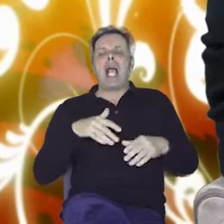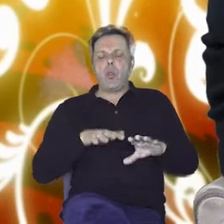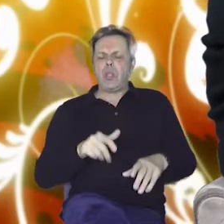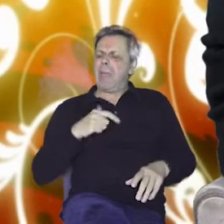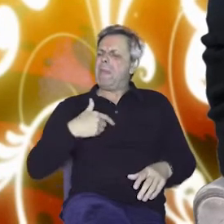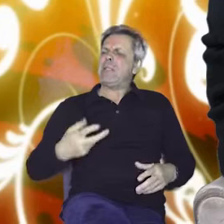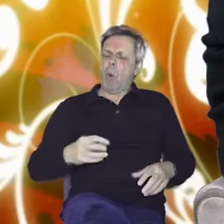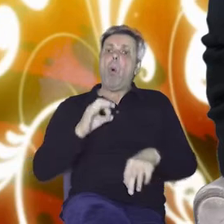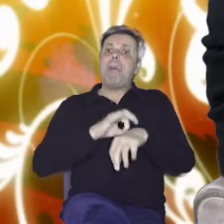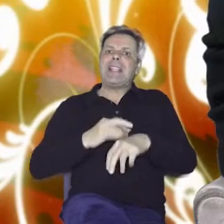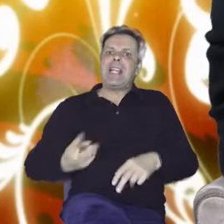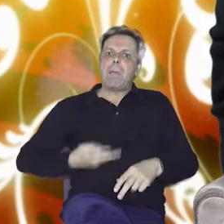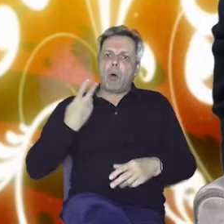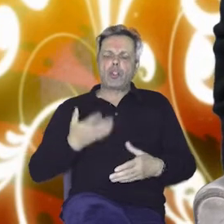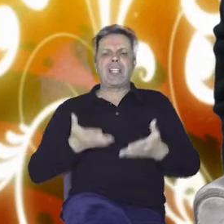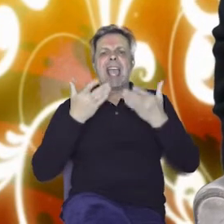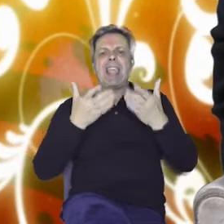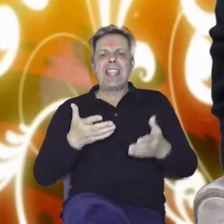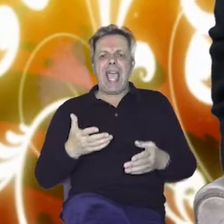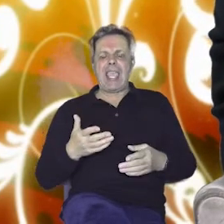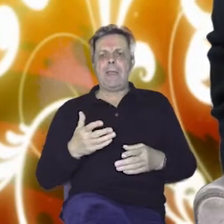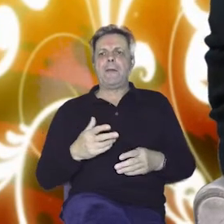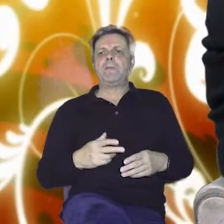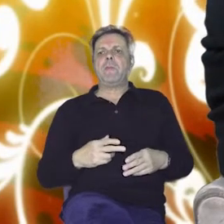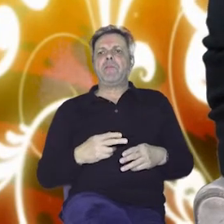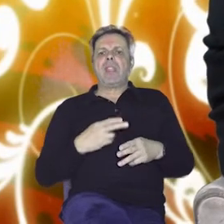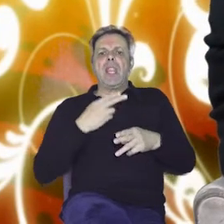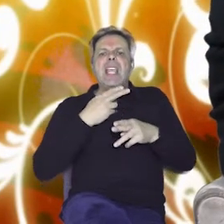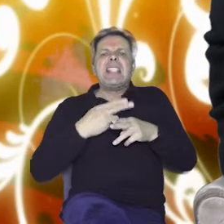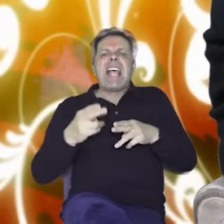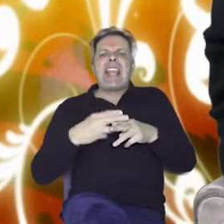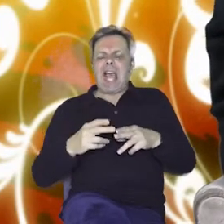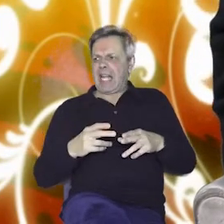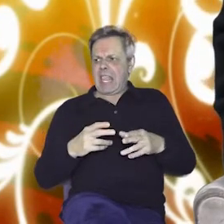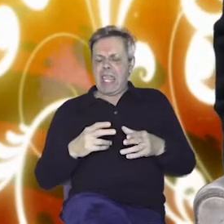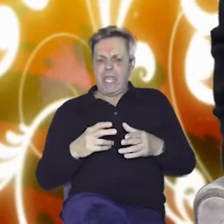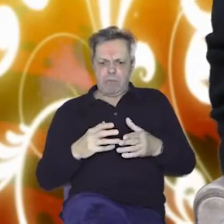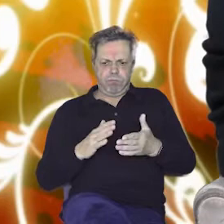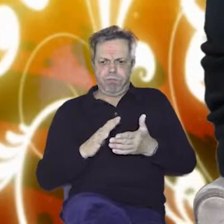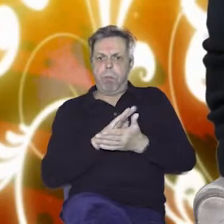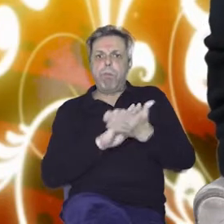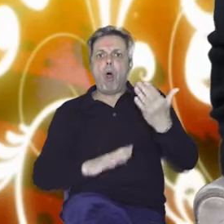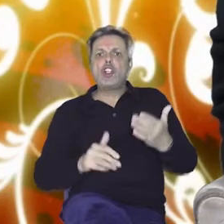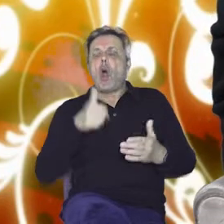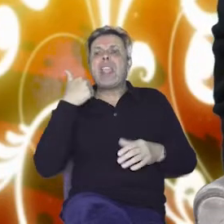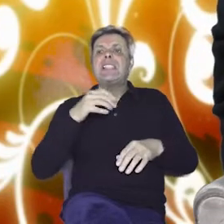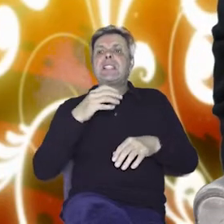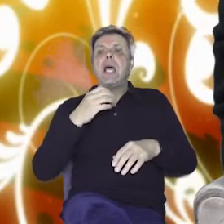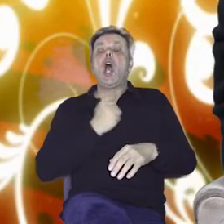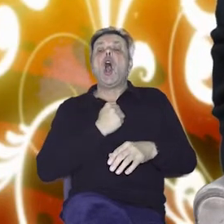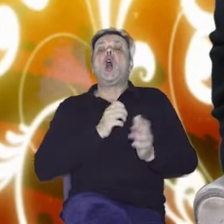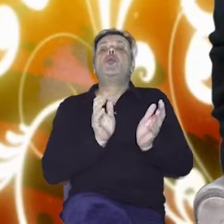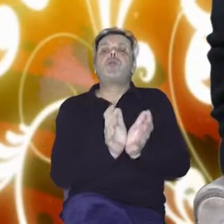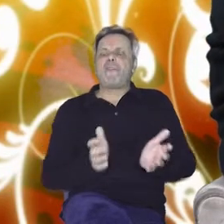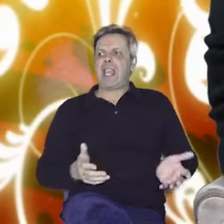ponosni da je taj sanitarni kordon krenuo iz Dubrovnika, ljekarne, da, ovo točno. Ono.